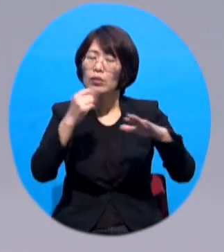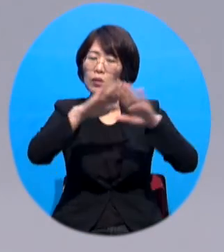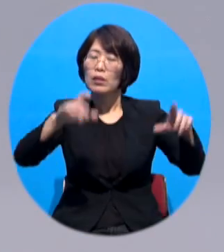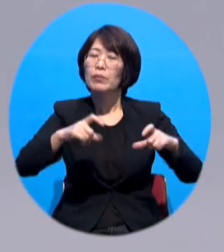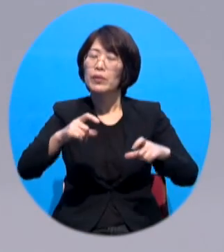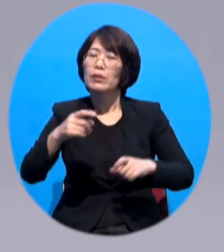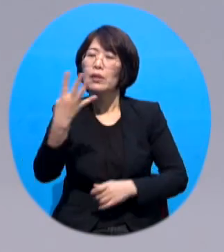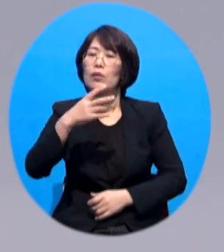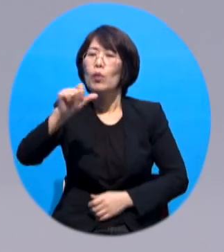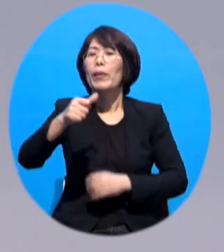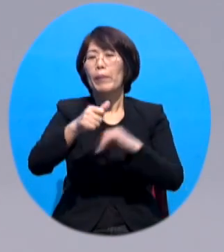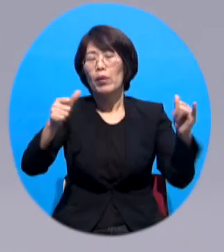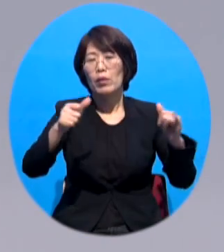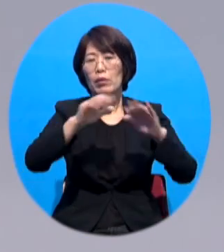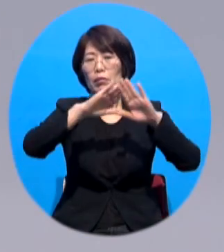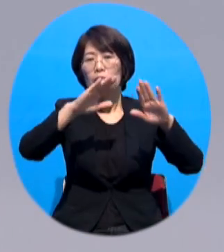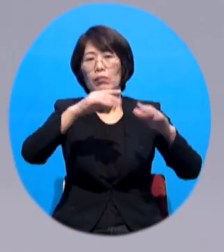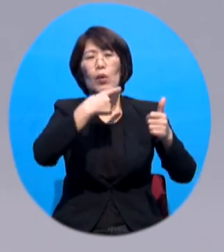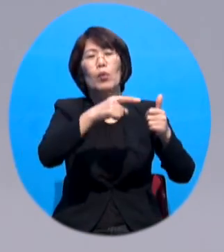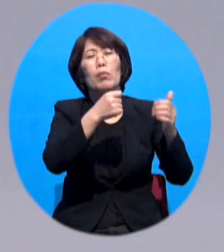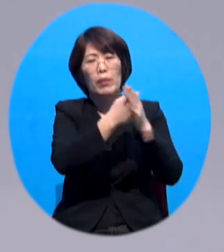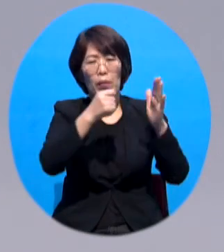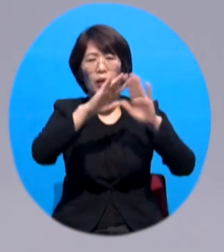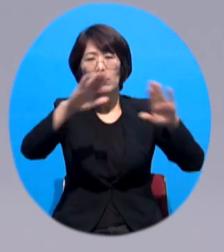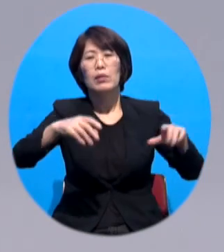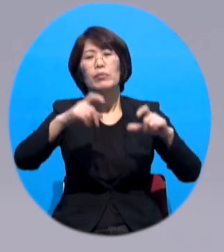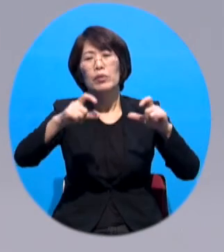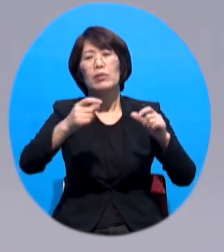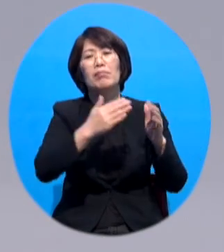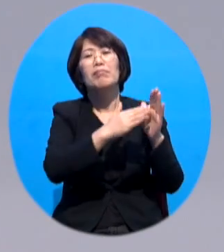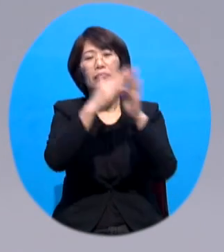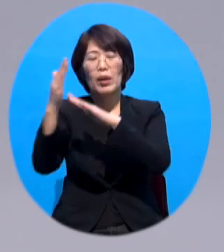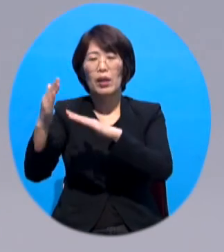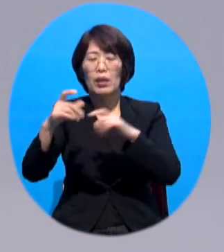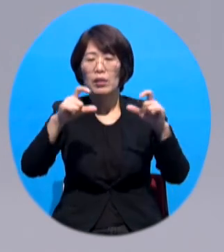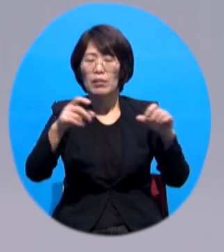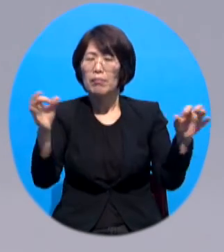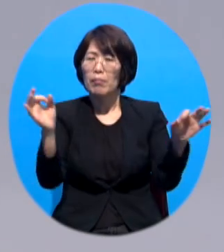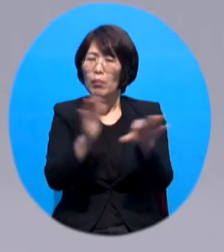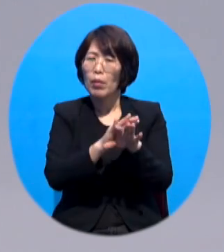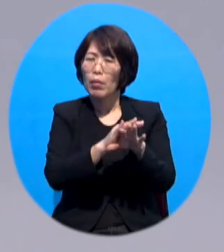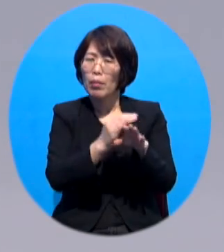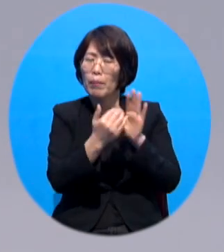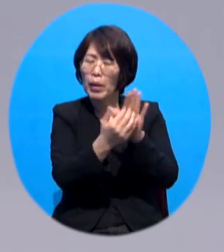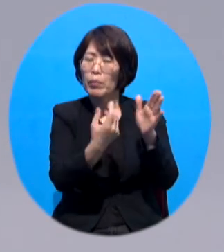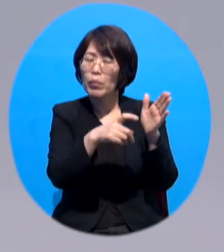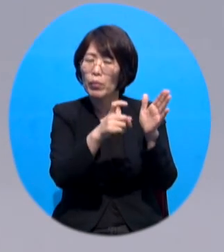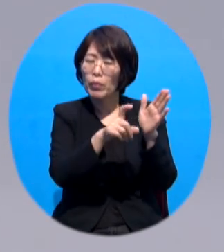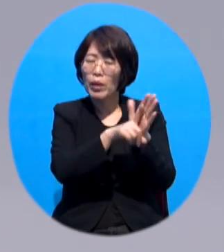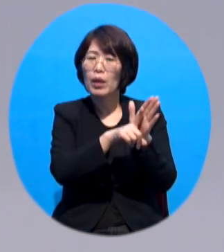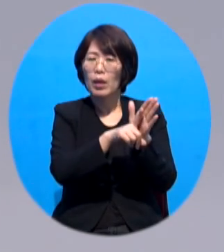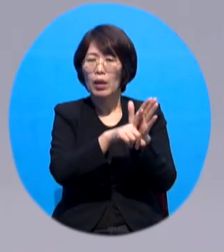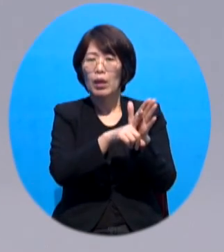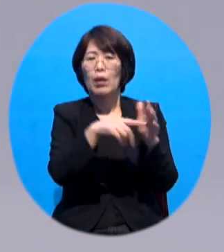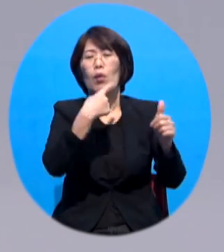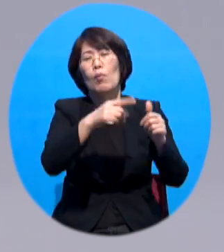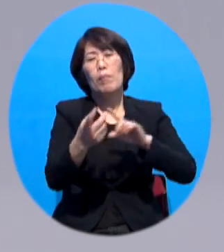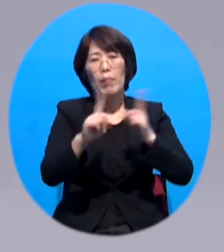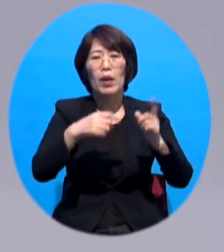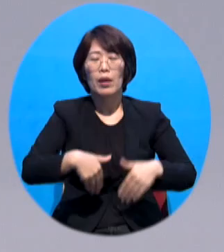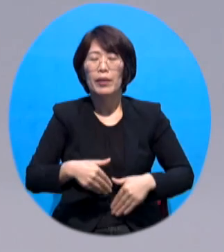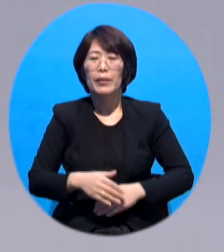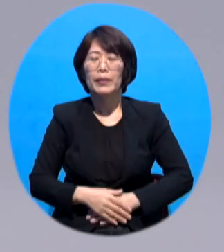4500 예명이 교육 때문에 전남을 떠났습니다 지역 섭외를 맞기에 교육을 반드시 살려야